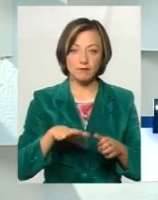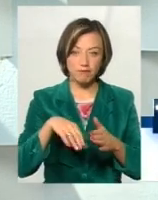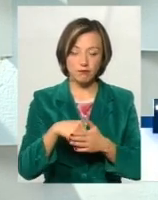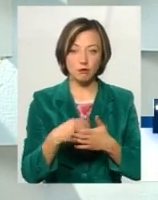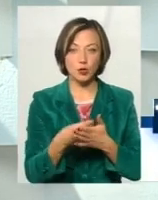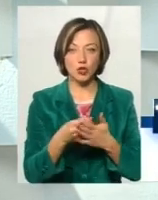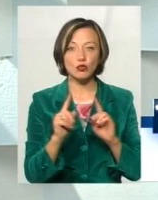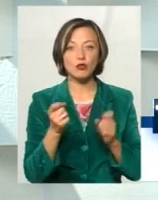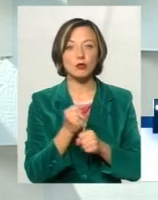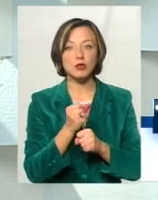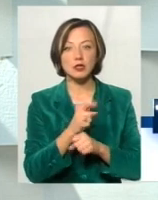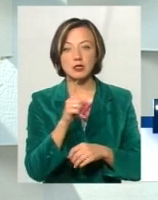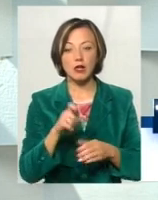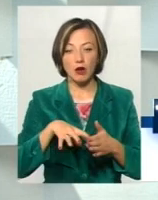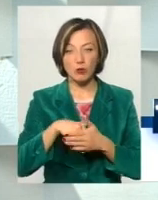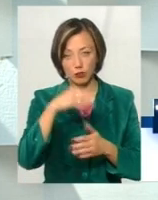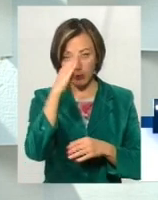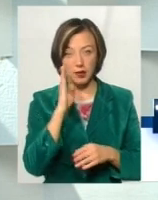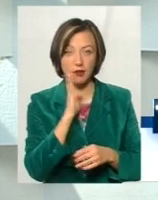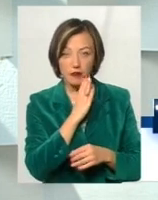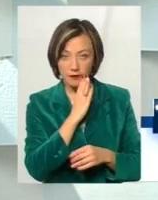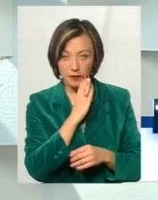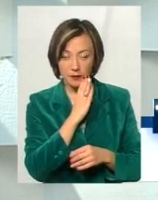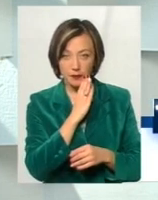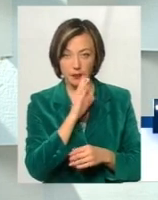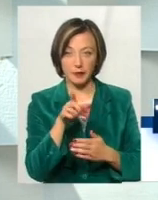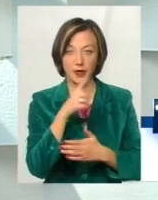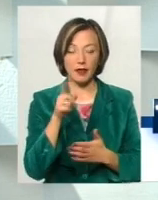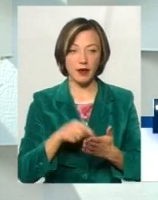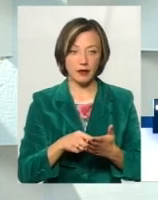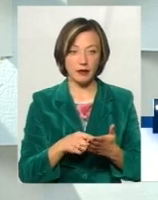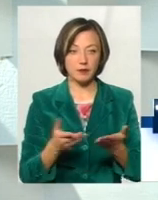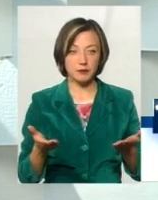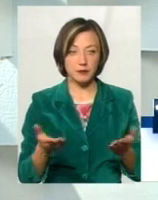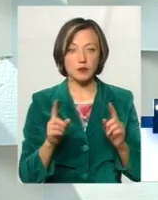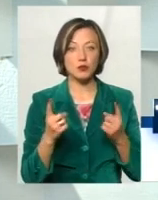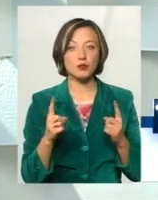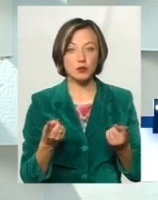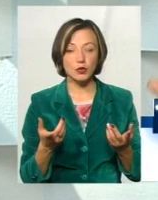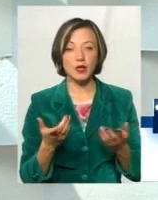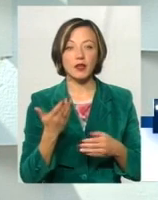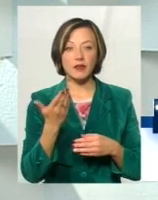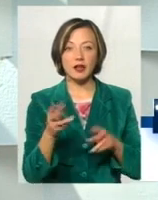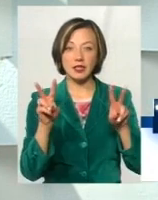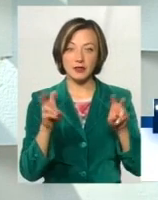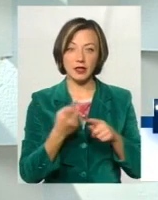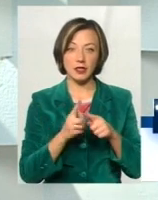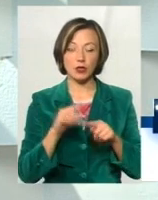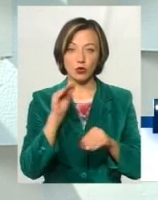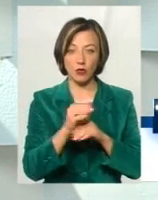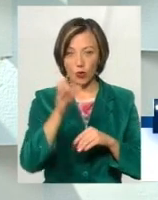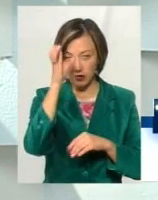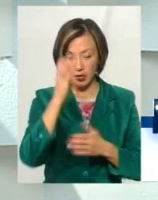то чому вони функціонують за рахунок коштів батьків? Питання. Чому? І ви називаєте це додаткова